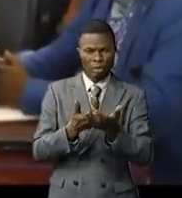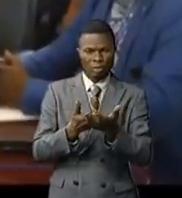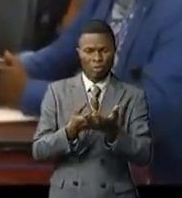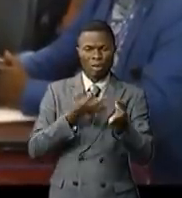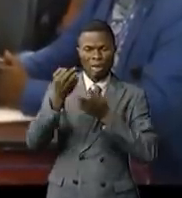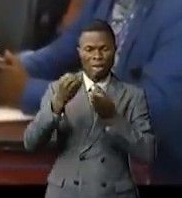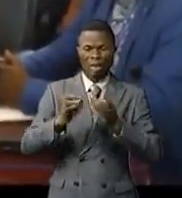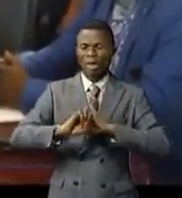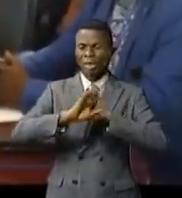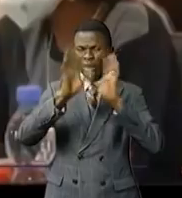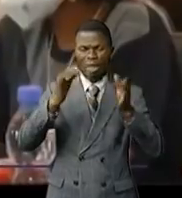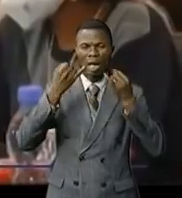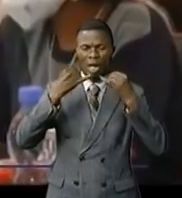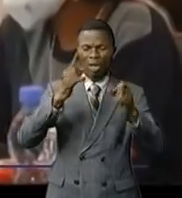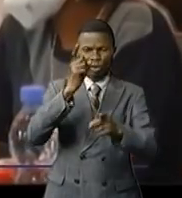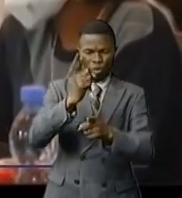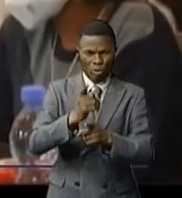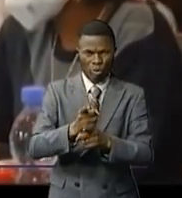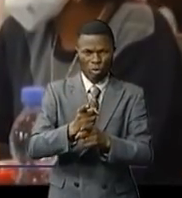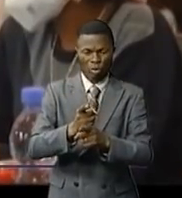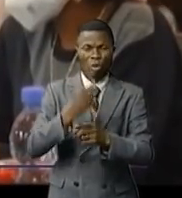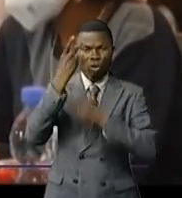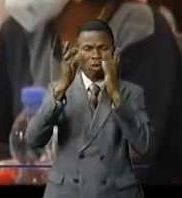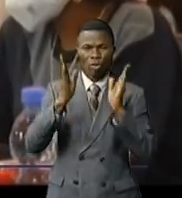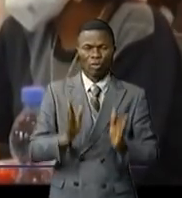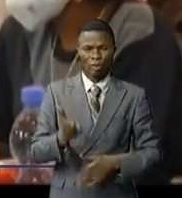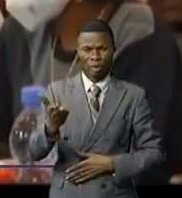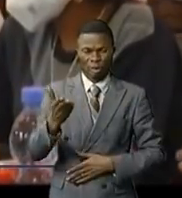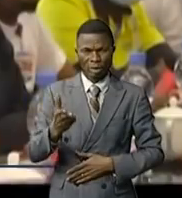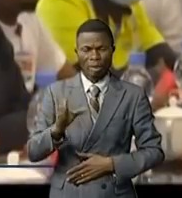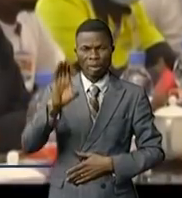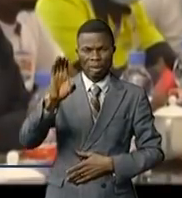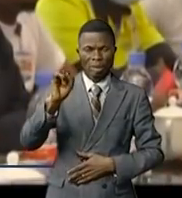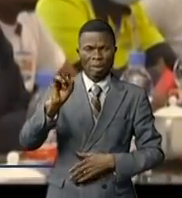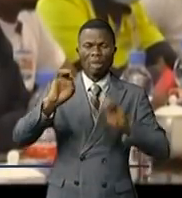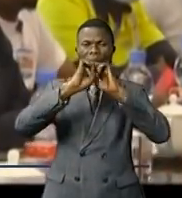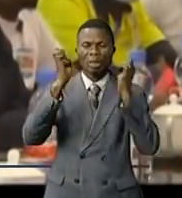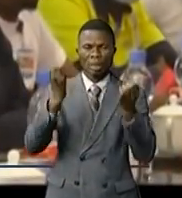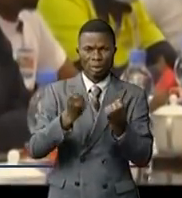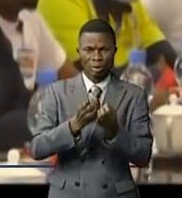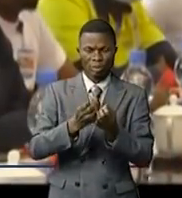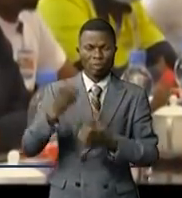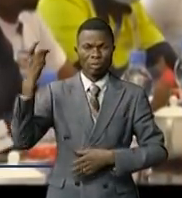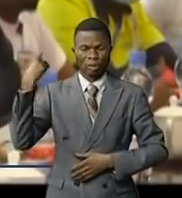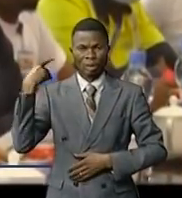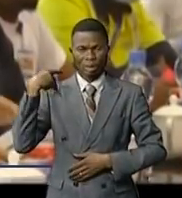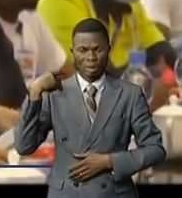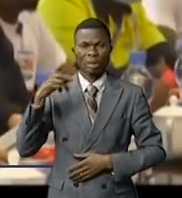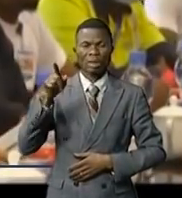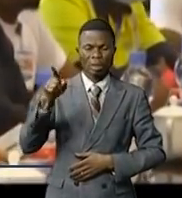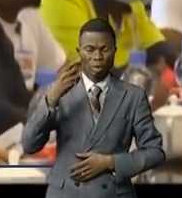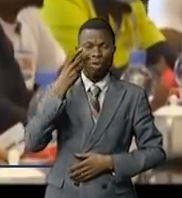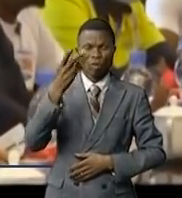joie à donner les informations qu'il fallait aux touristes. Sicomine, une entreprise que l'honorable Bernard Kayumba